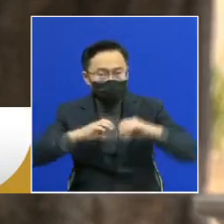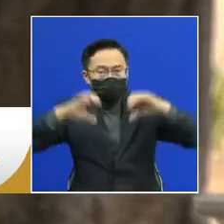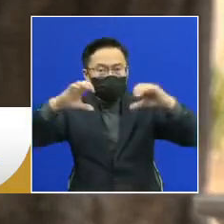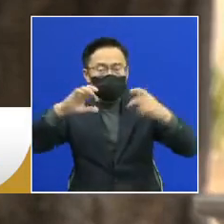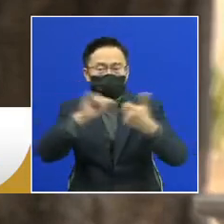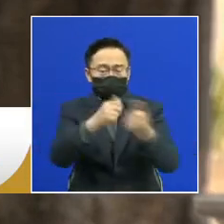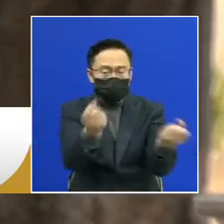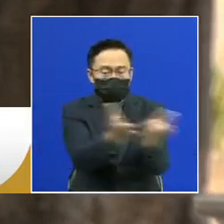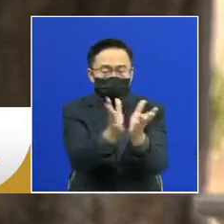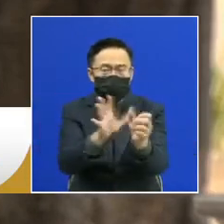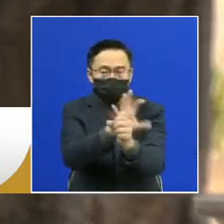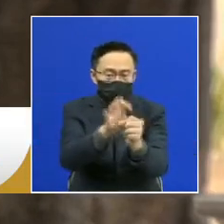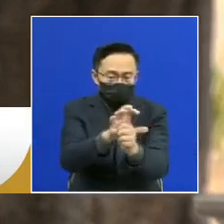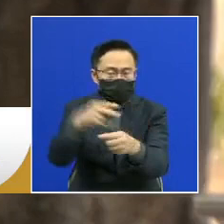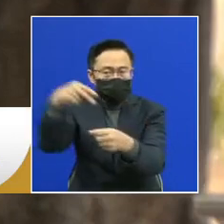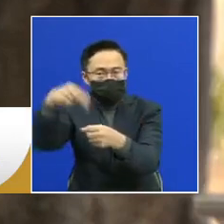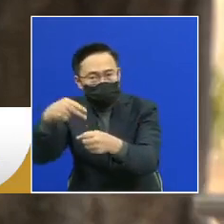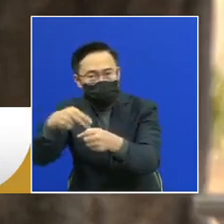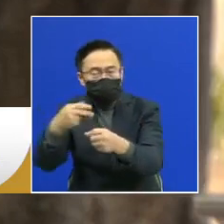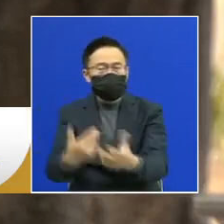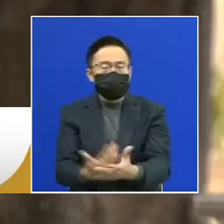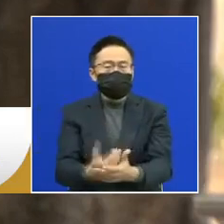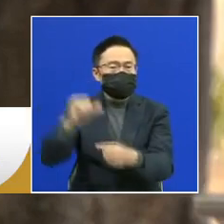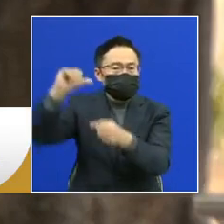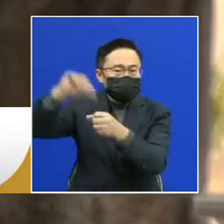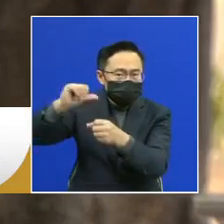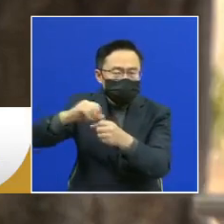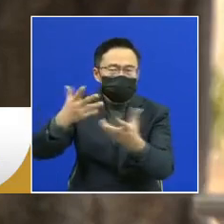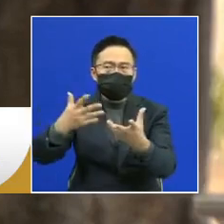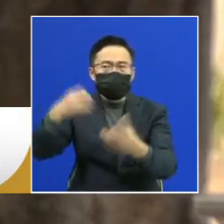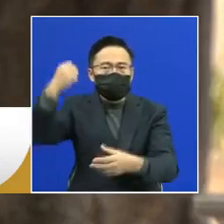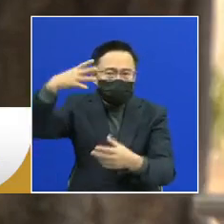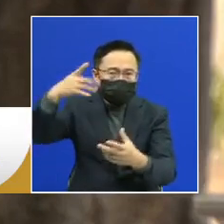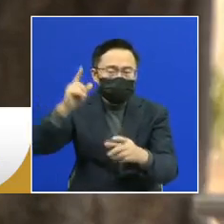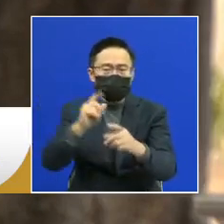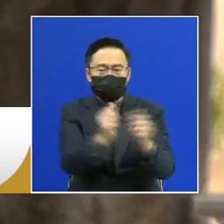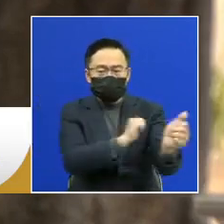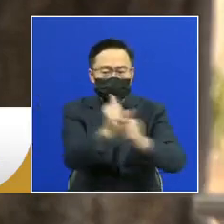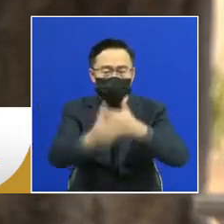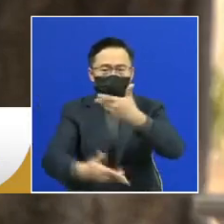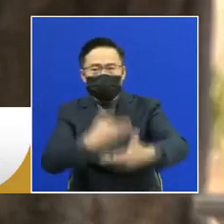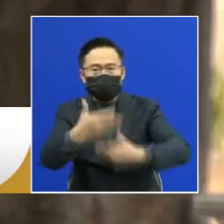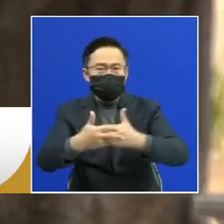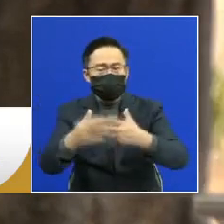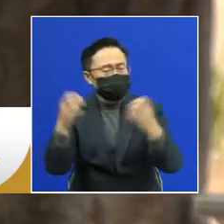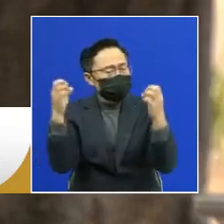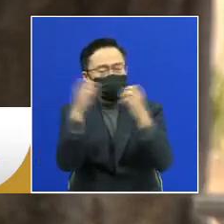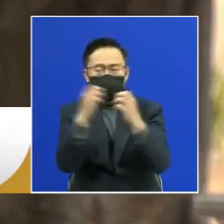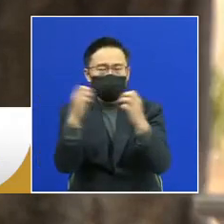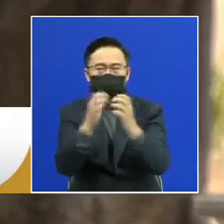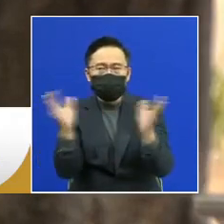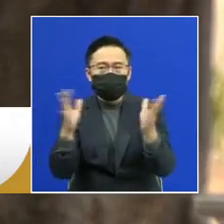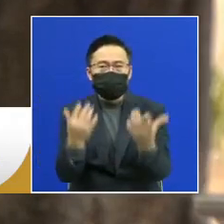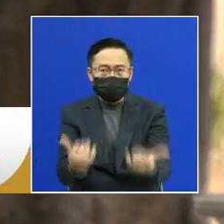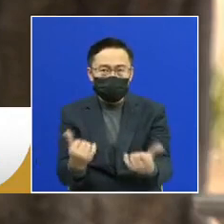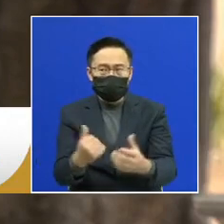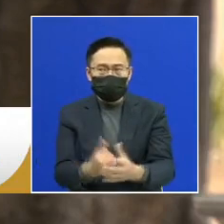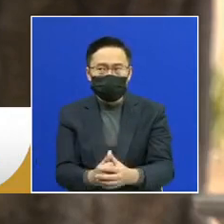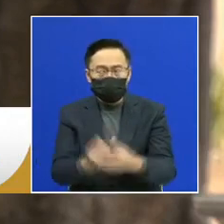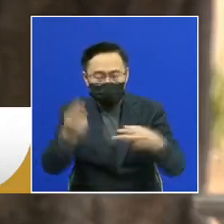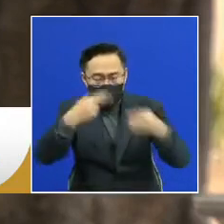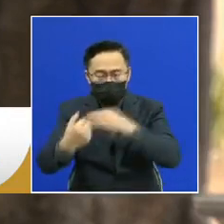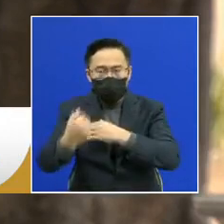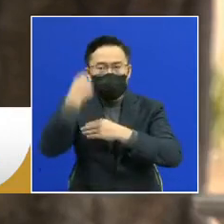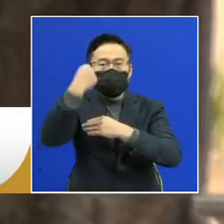แต่ละคู่วิตเตอร์หาน้ำมันนภาพลังงานแล้วก็การแข่งขันการฆ่าแต่เรื่องของกันอะไร